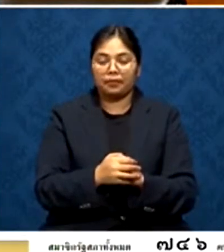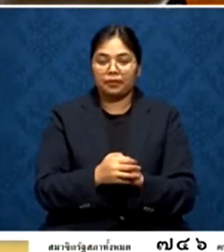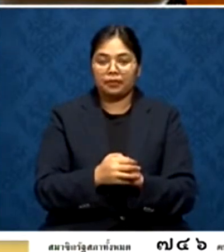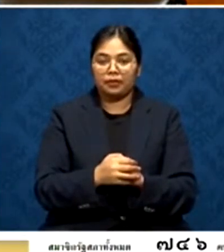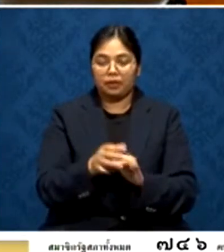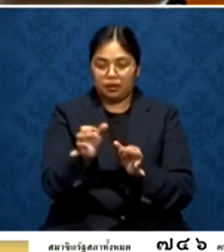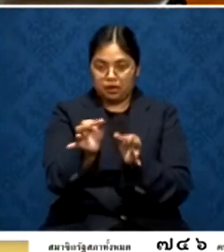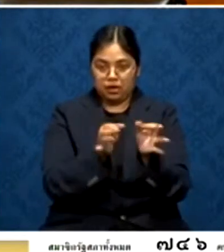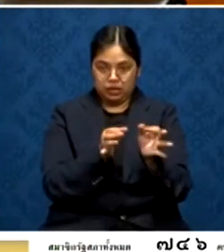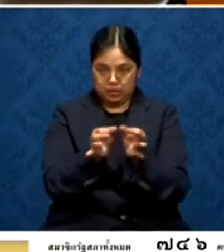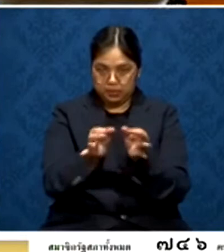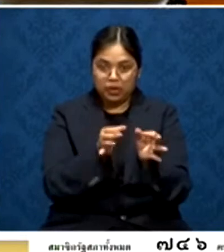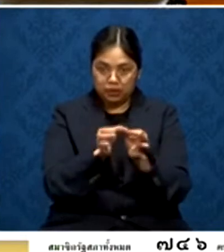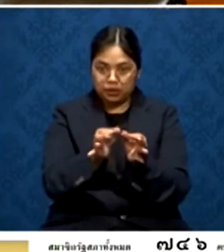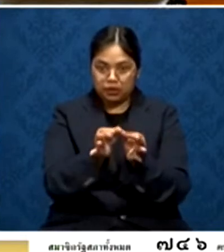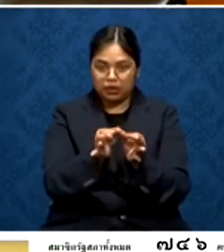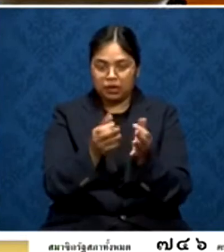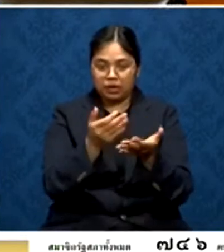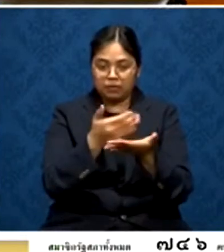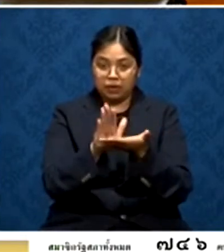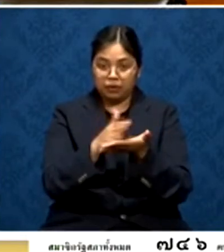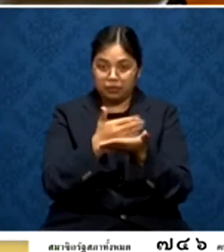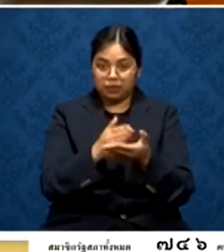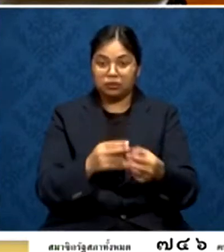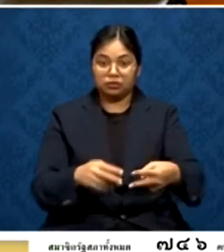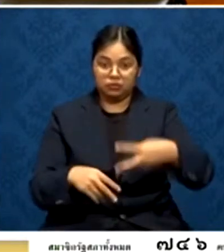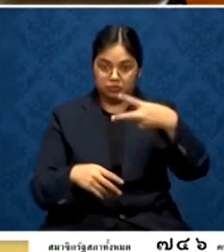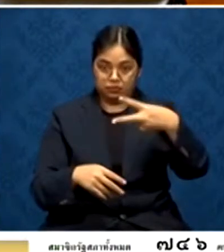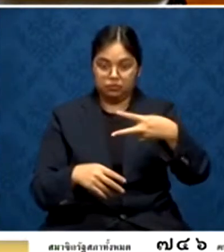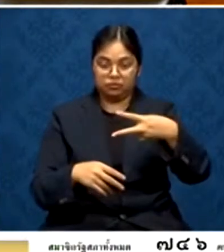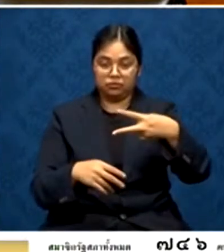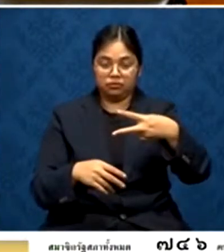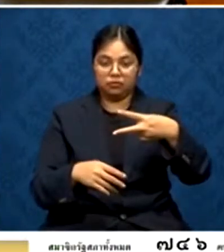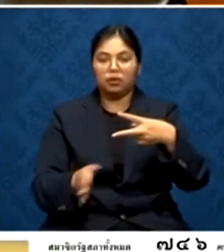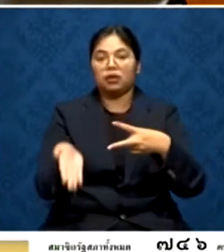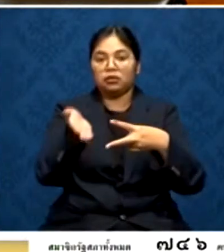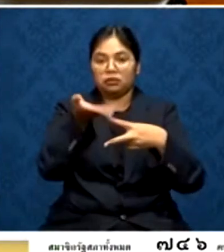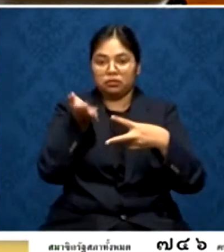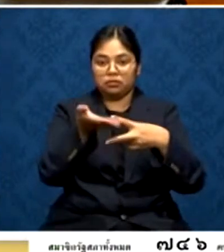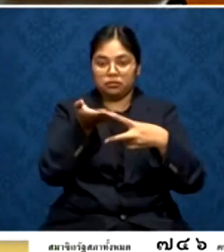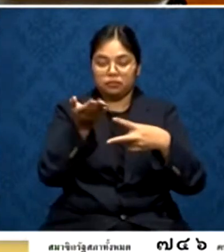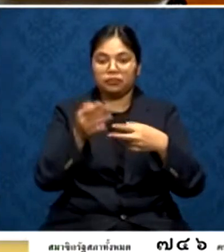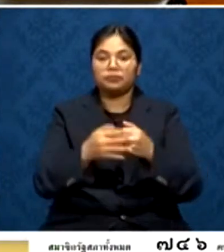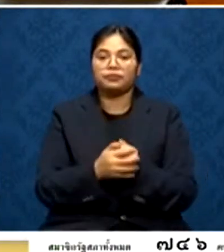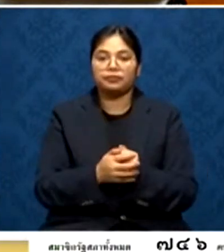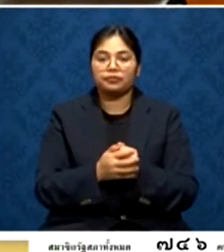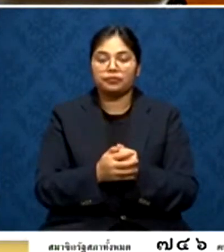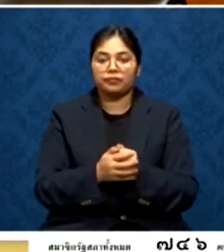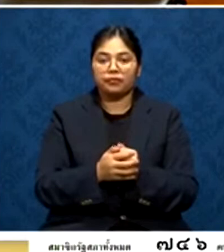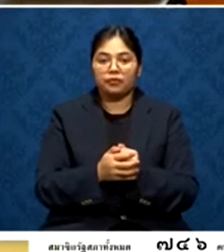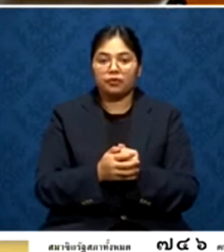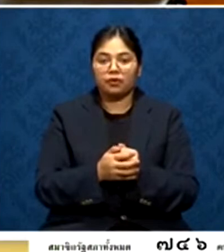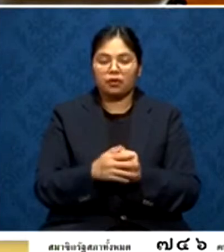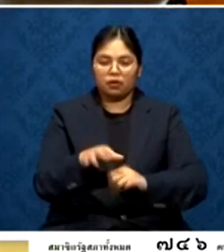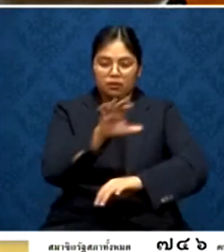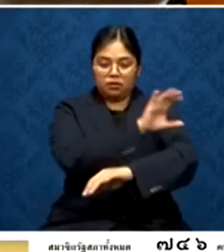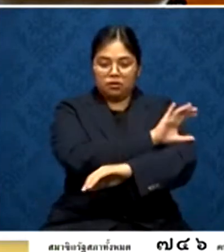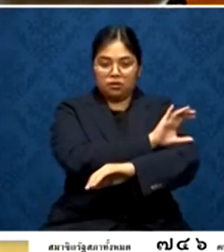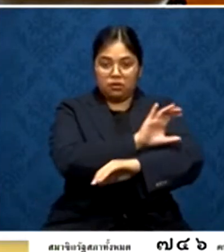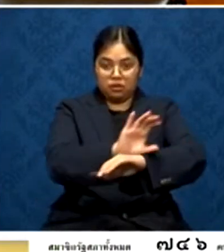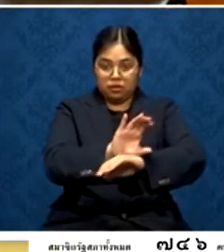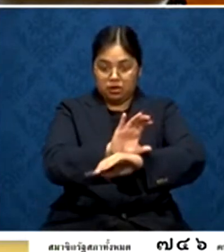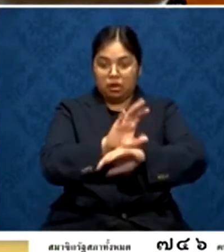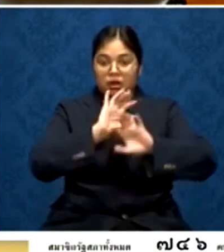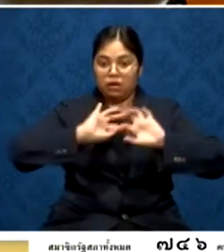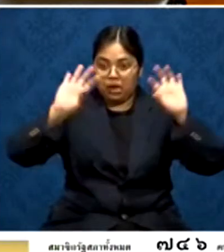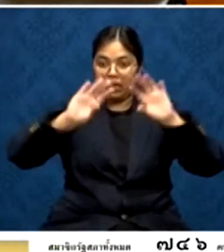ธิบายแยกออกเป็น2ส่วนดังนี้นะครับส่วนที่1เส้นทางที่รัฐให้สัมปทานแก่เอ